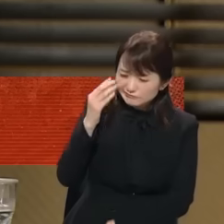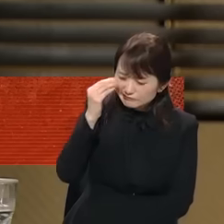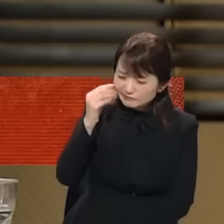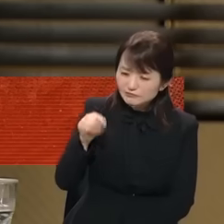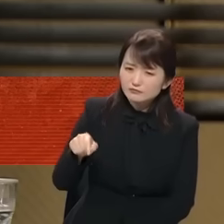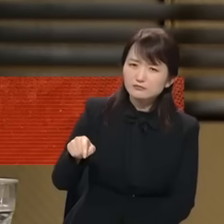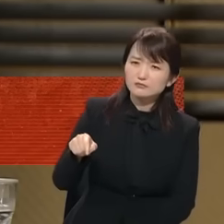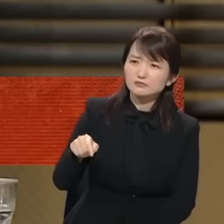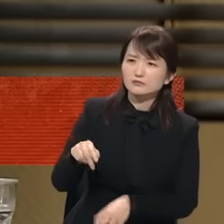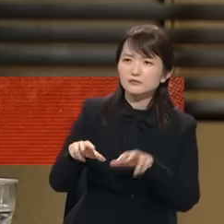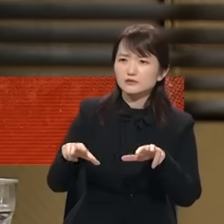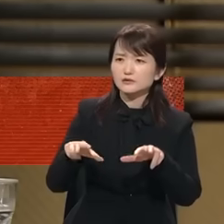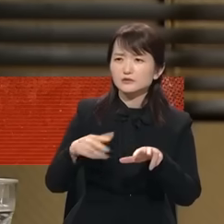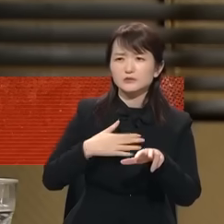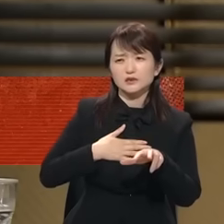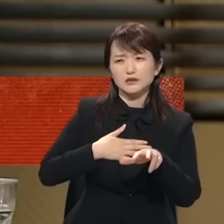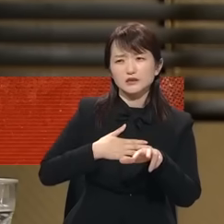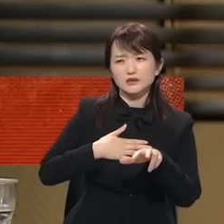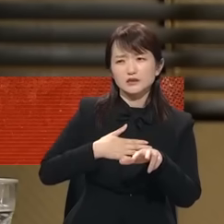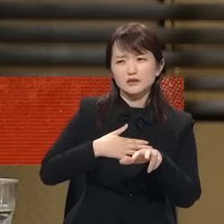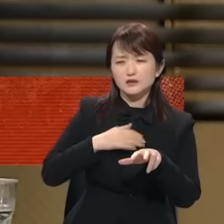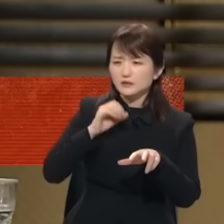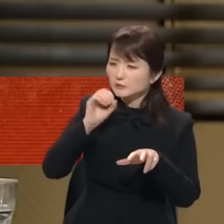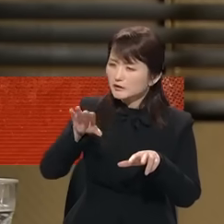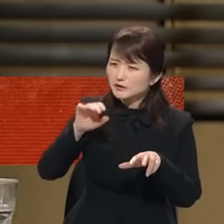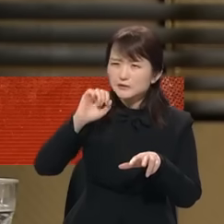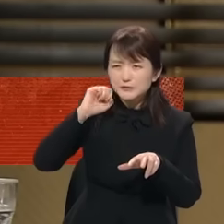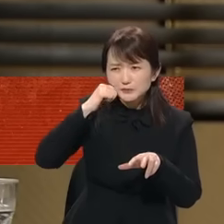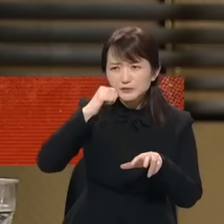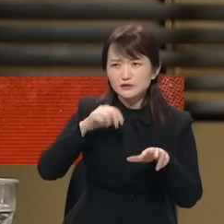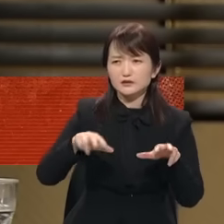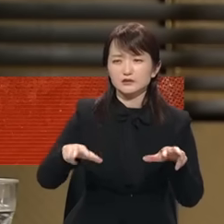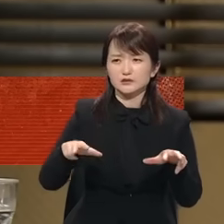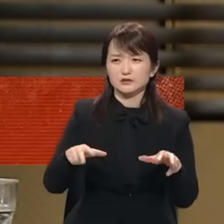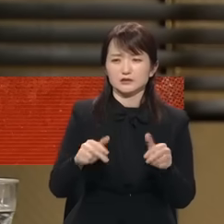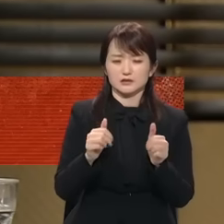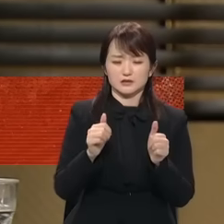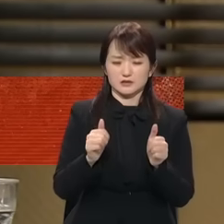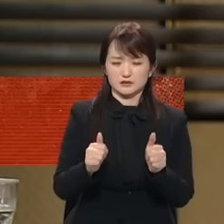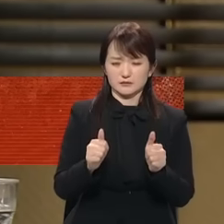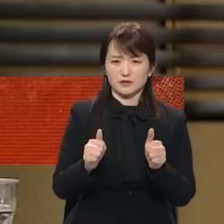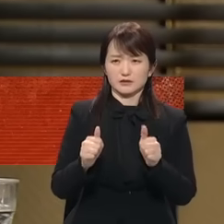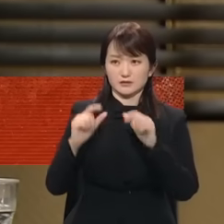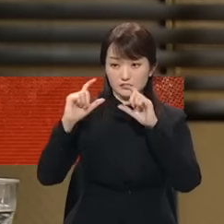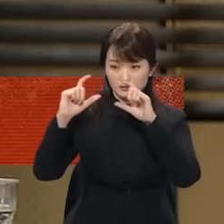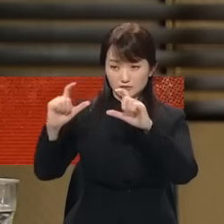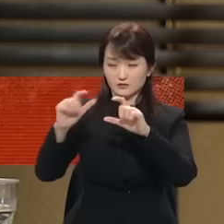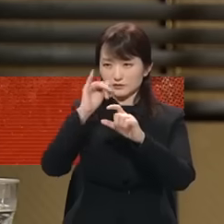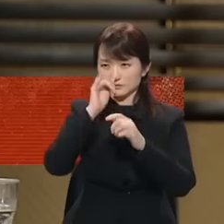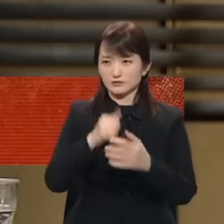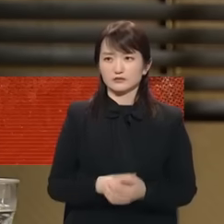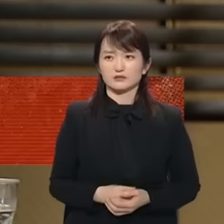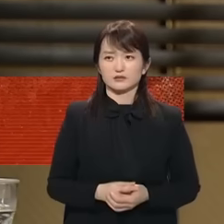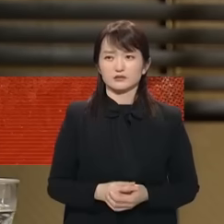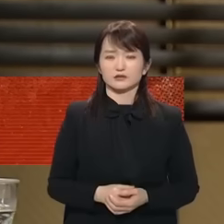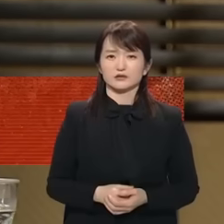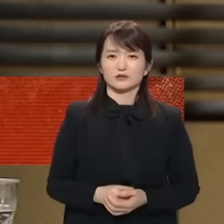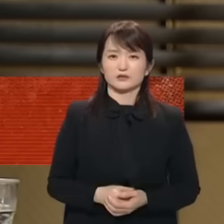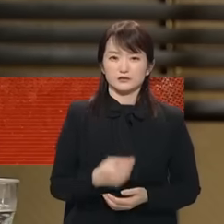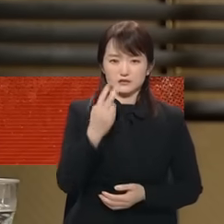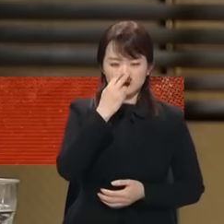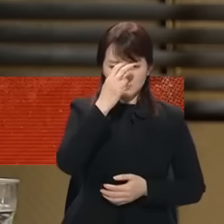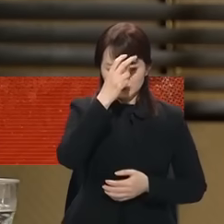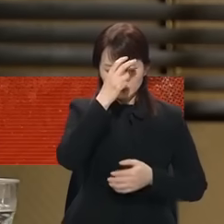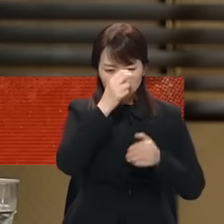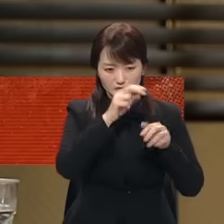어쩐다고 지금 제가 말씀드리긴 좀 일단 판결이 그렇게 진행이 됐던 것이지 이게 뭔가 뭐 전관이 들어가서 변경이 됐다거나 이런 거는